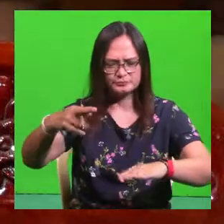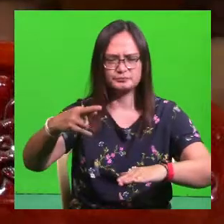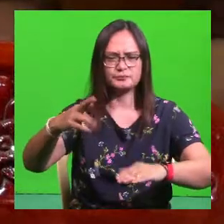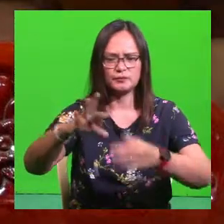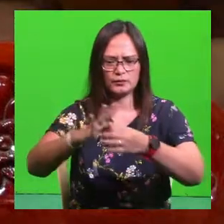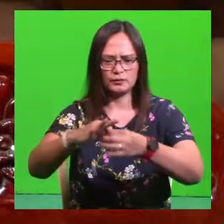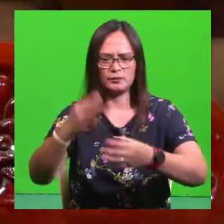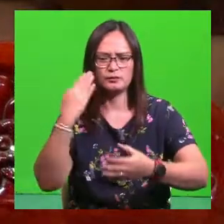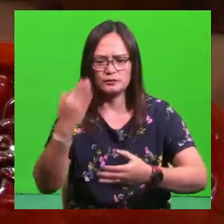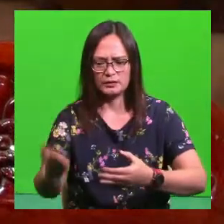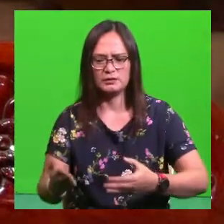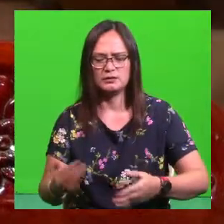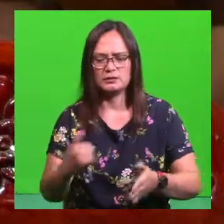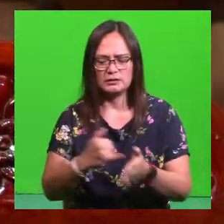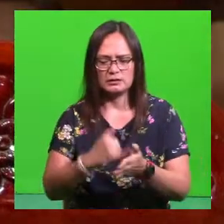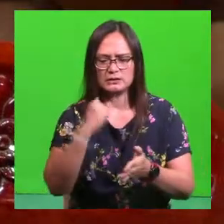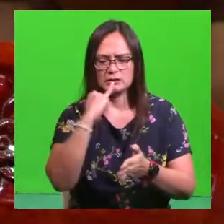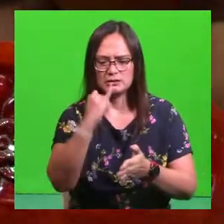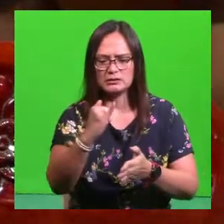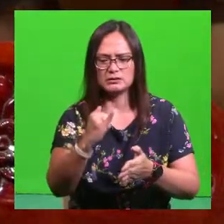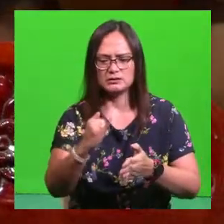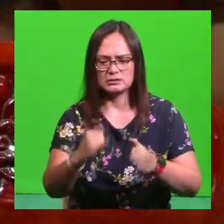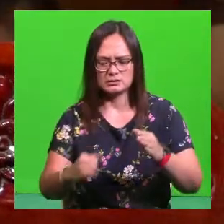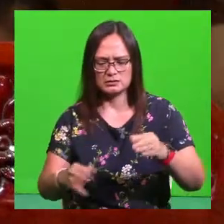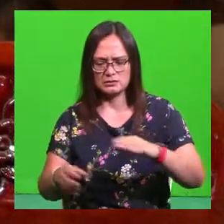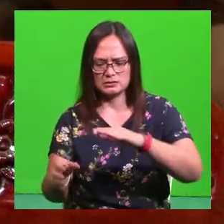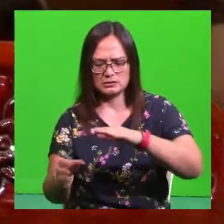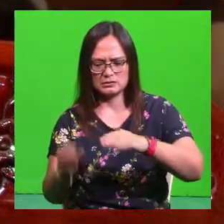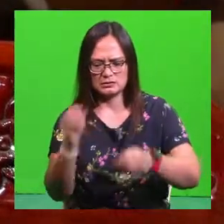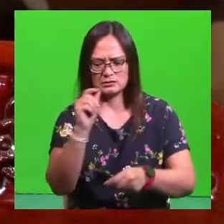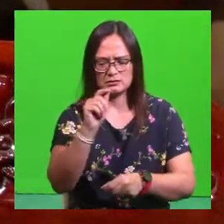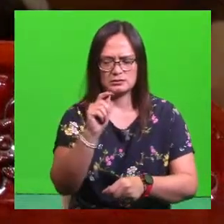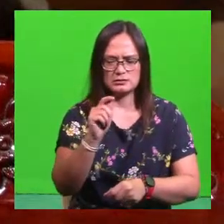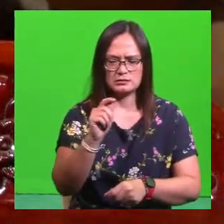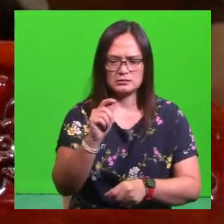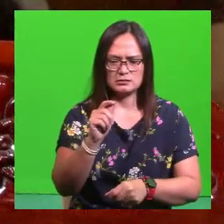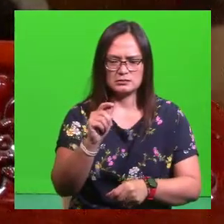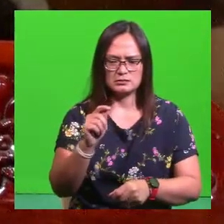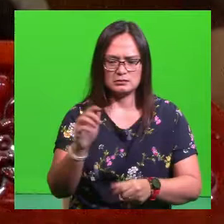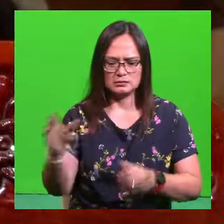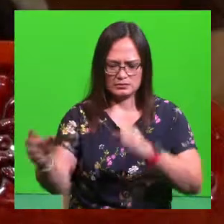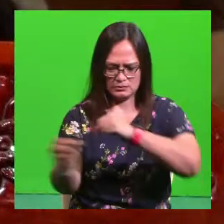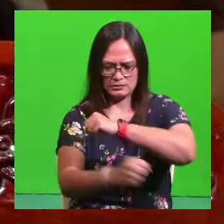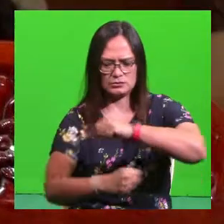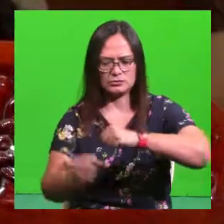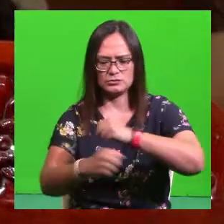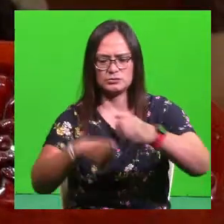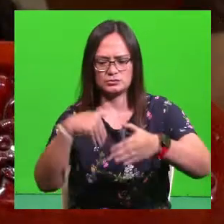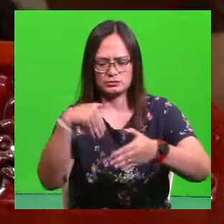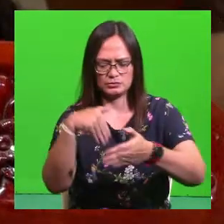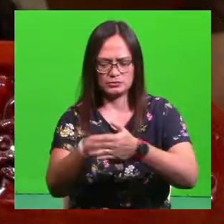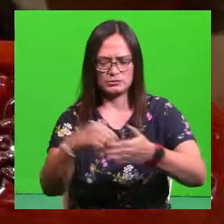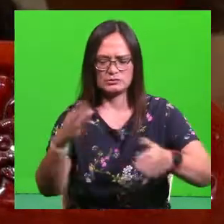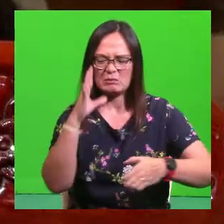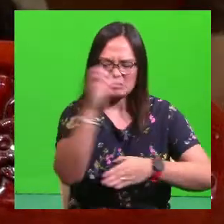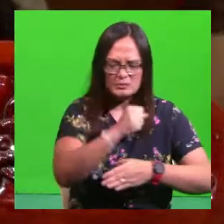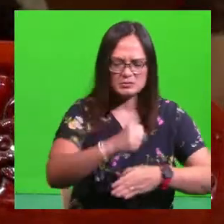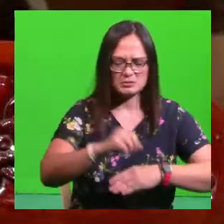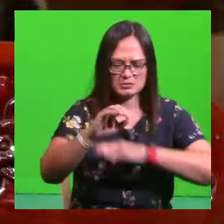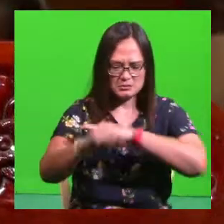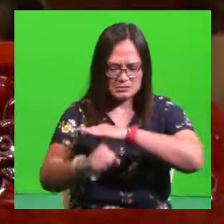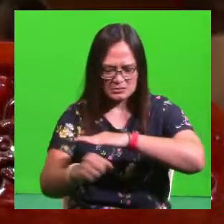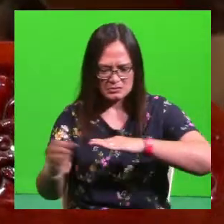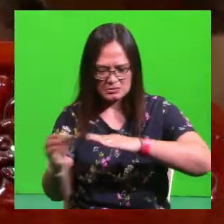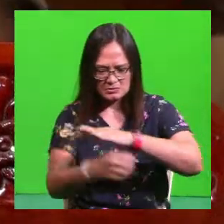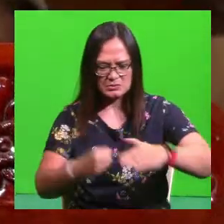is raised in incorruption. It is sown in dishonor. It is raised in glory. It is sown in weakness. It